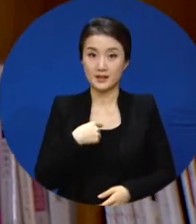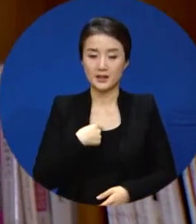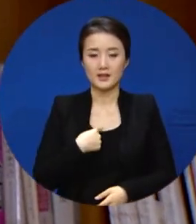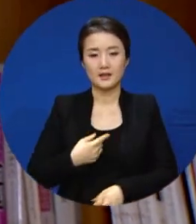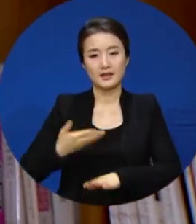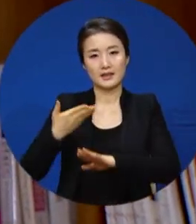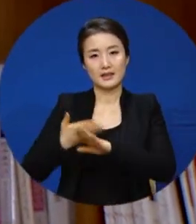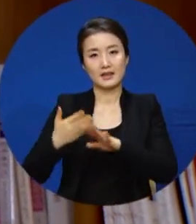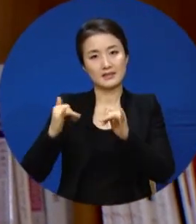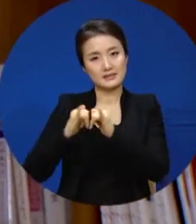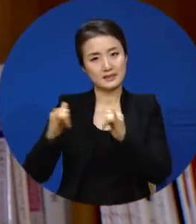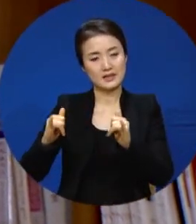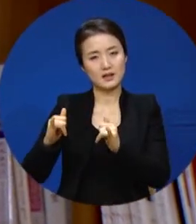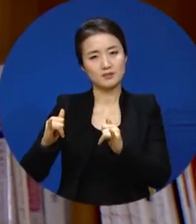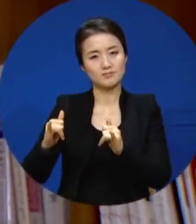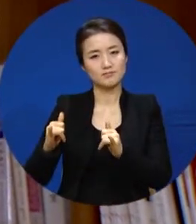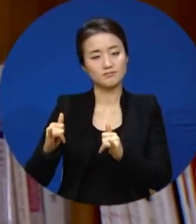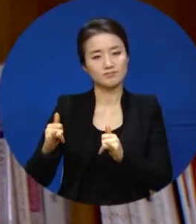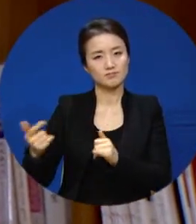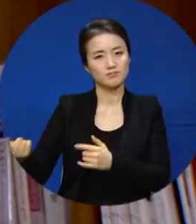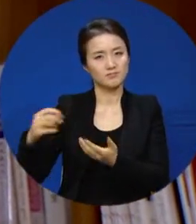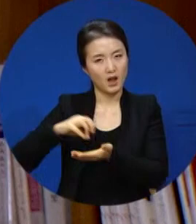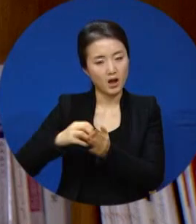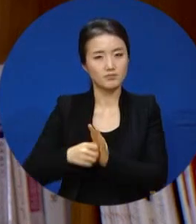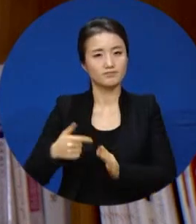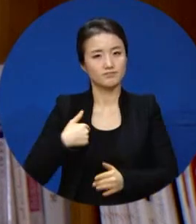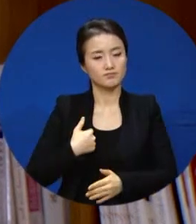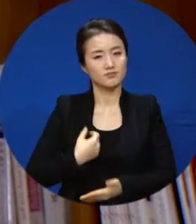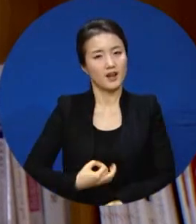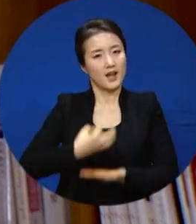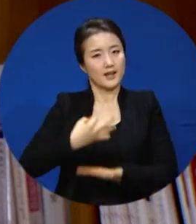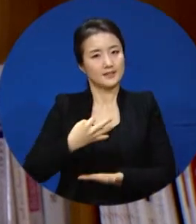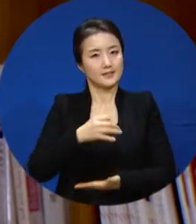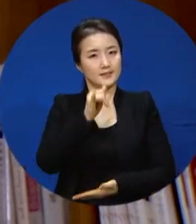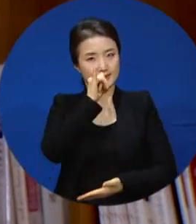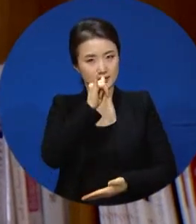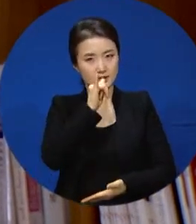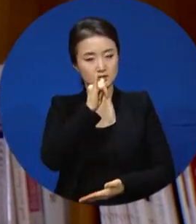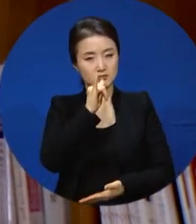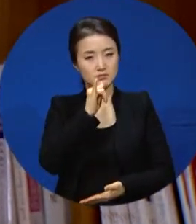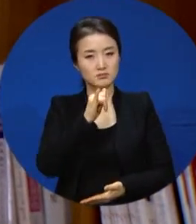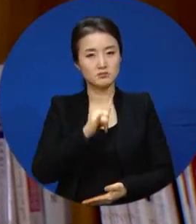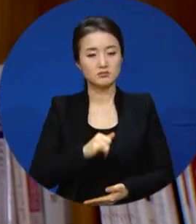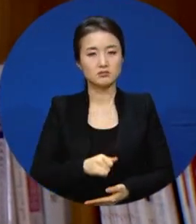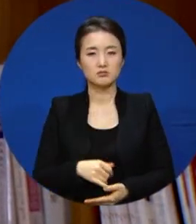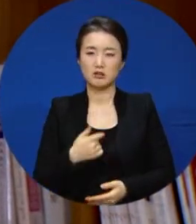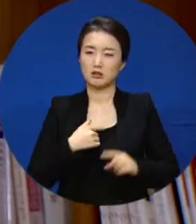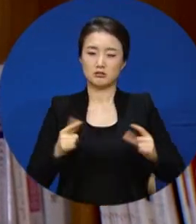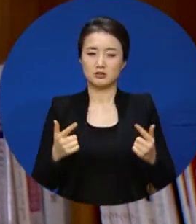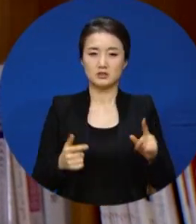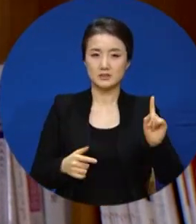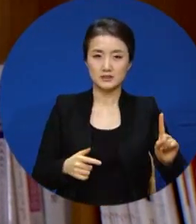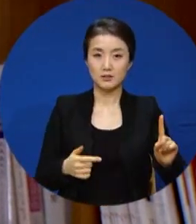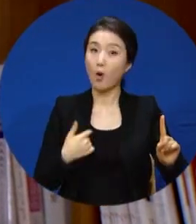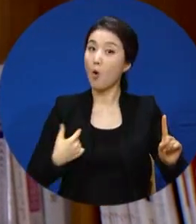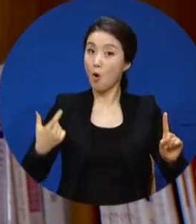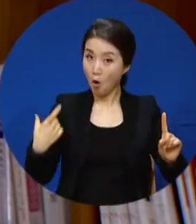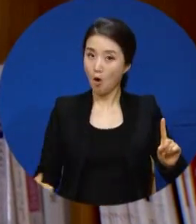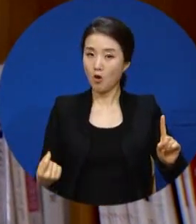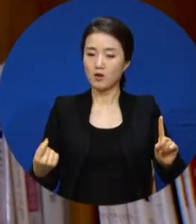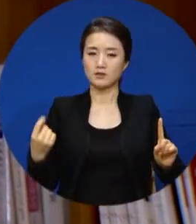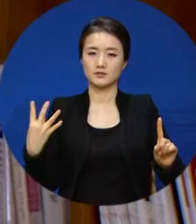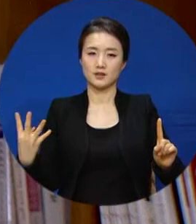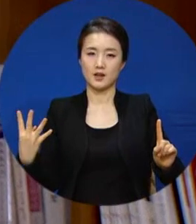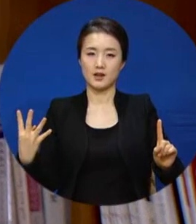마음 금 가치가 있는 사람이다 난 전혀 아니야 일정 나완 정글의 사적 그